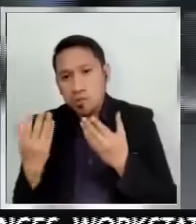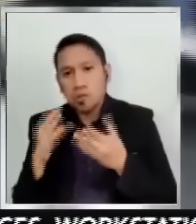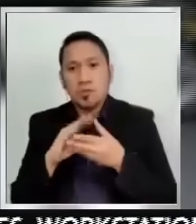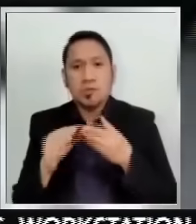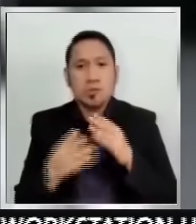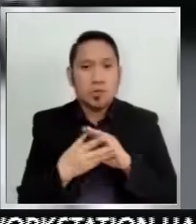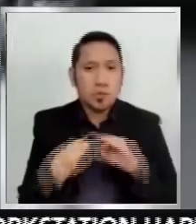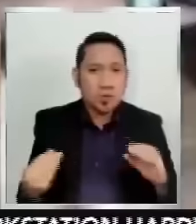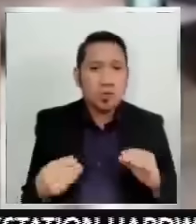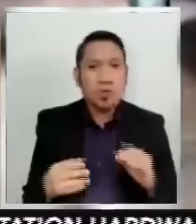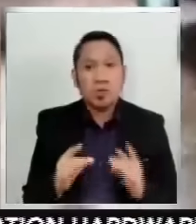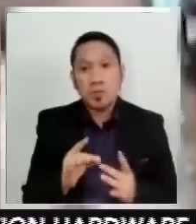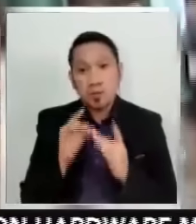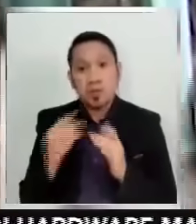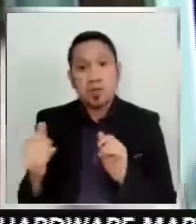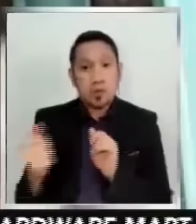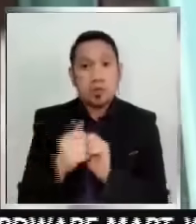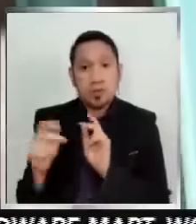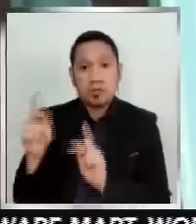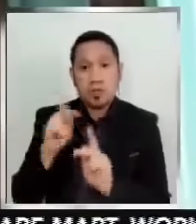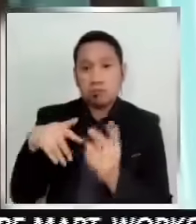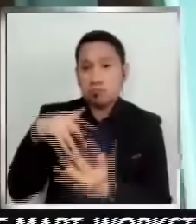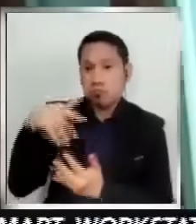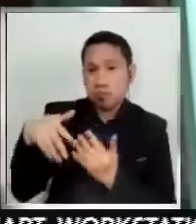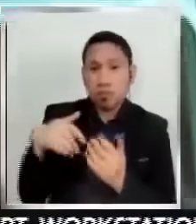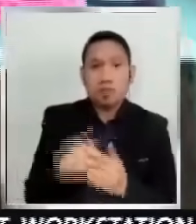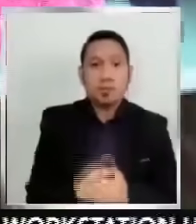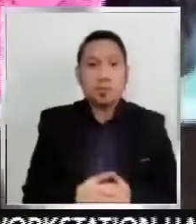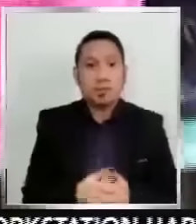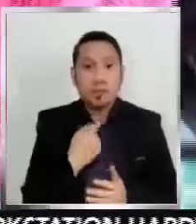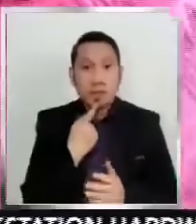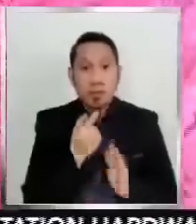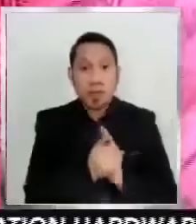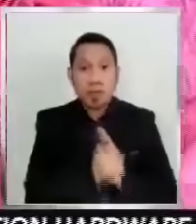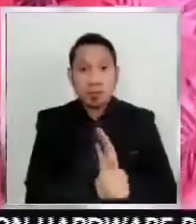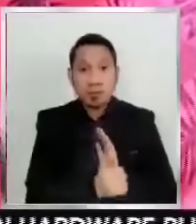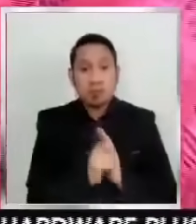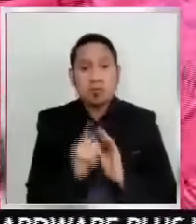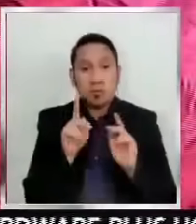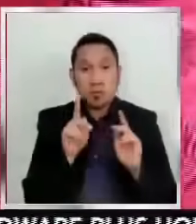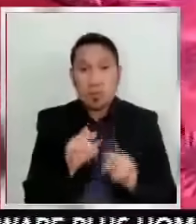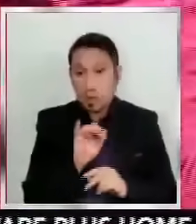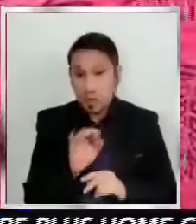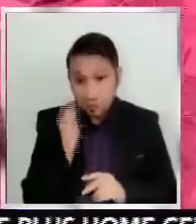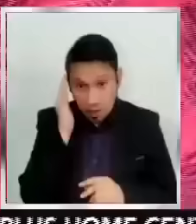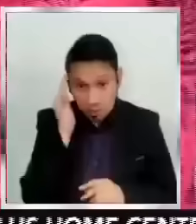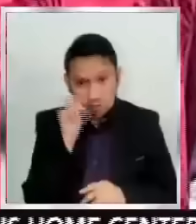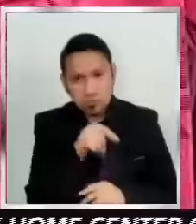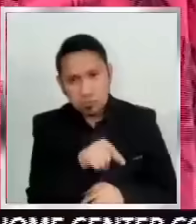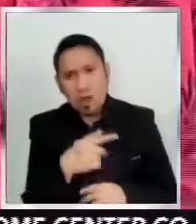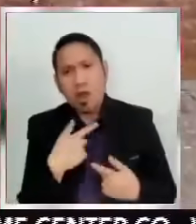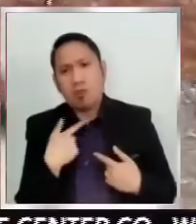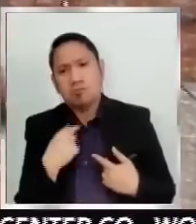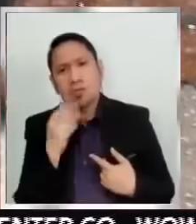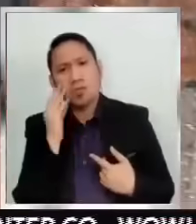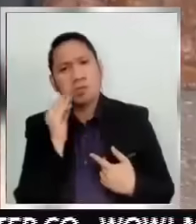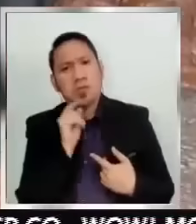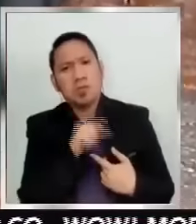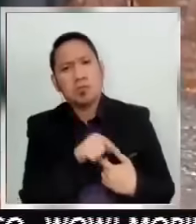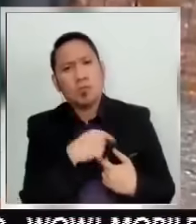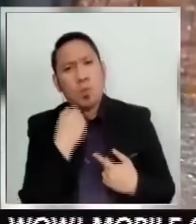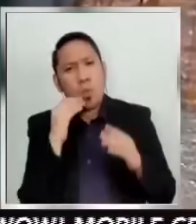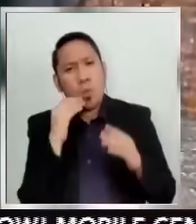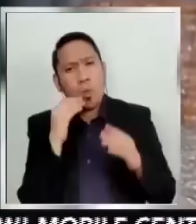taong makakatulong po sa akin. Sabi naman ng eksperto, sakaling may kakilala kayo na nakakaranas ng matinding kalungkutan,